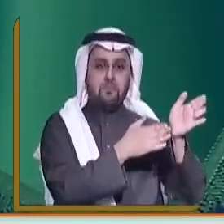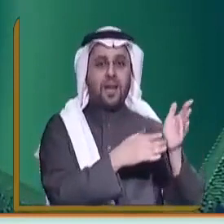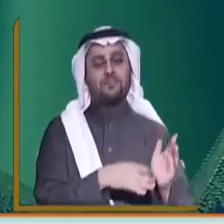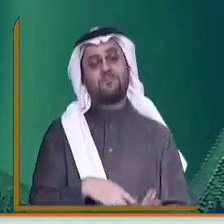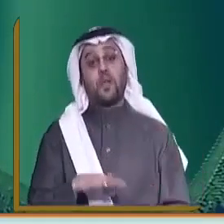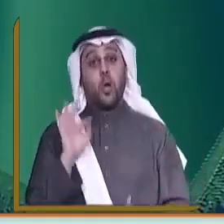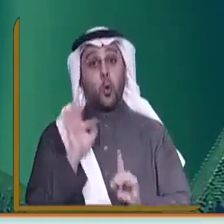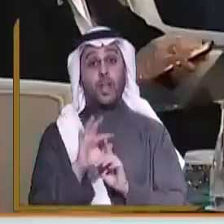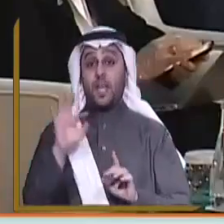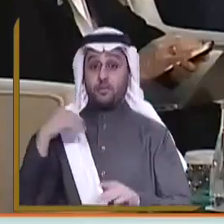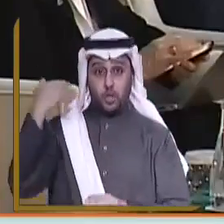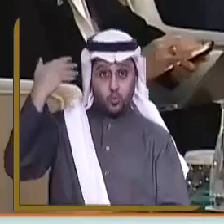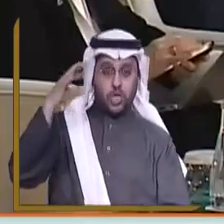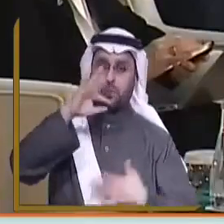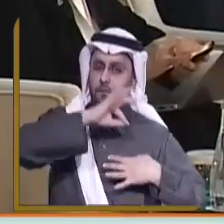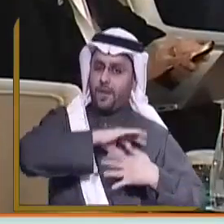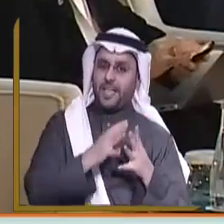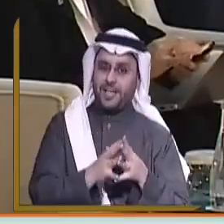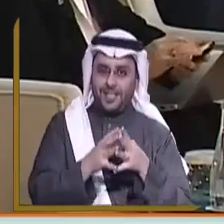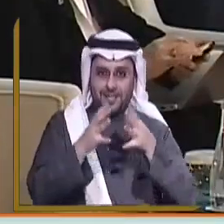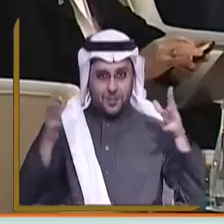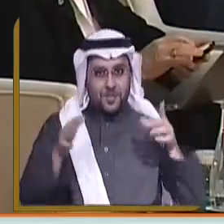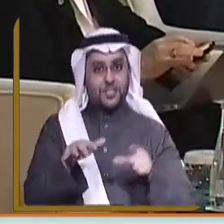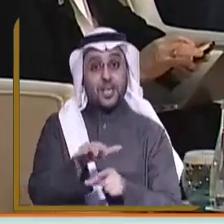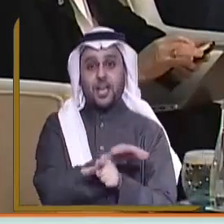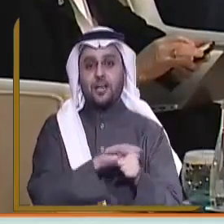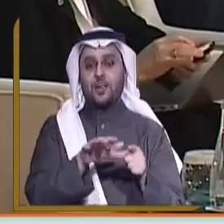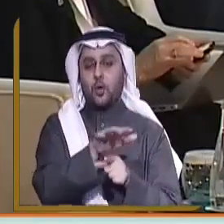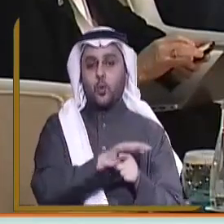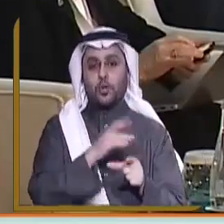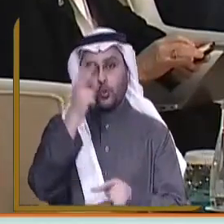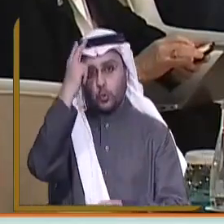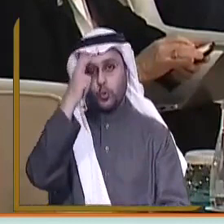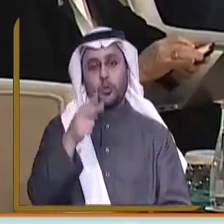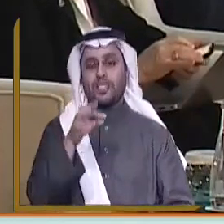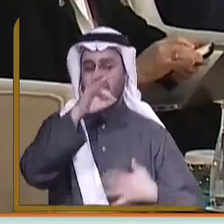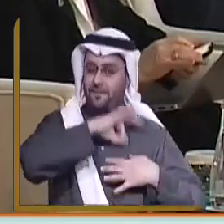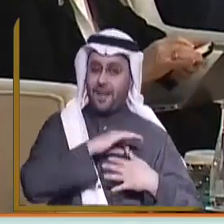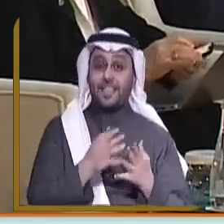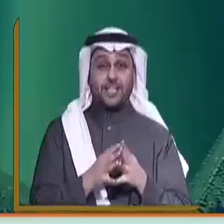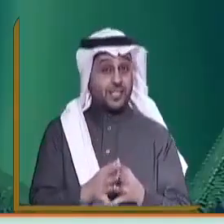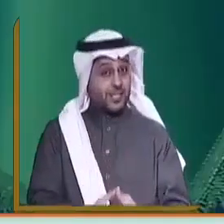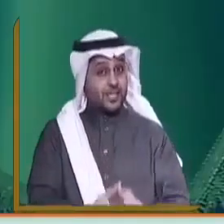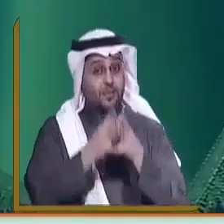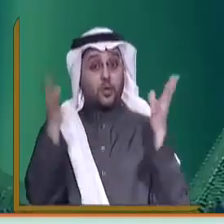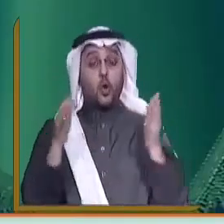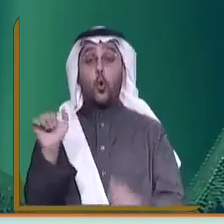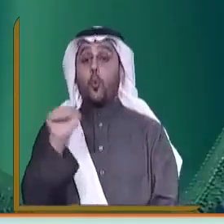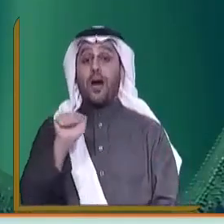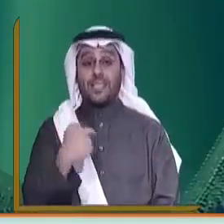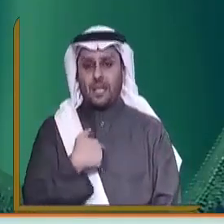ويحقق اهداف ويحقق اهداف الاستراتيجيه الوطنيه للمياه واستراتيجيه المؤسسه العامه